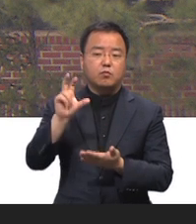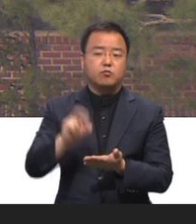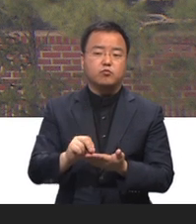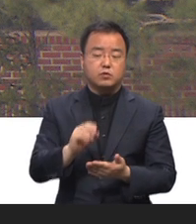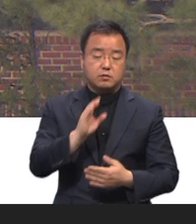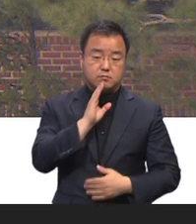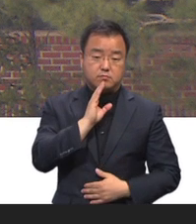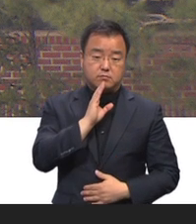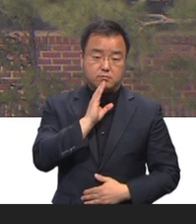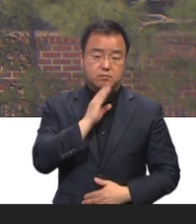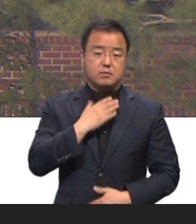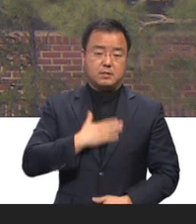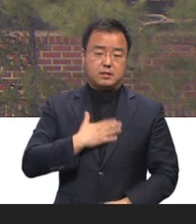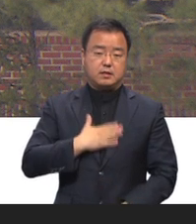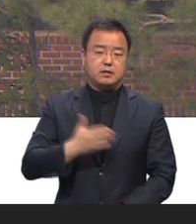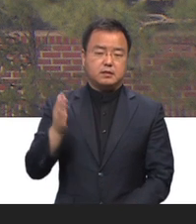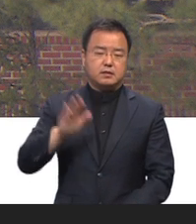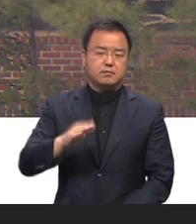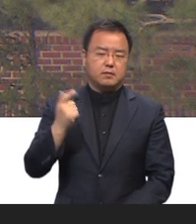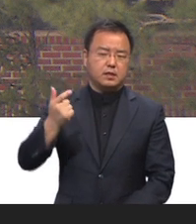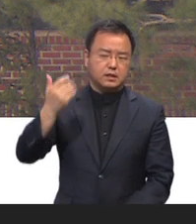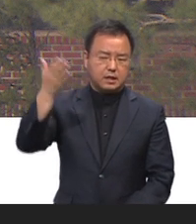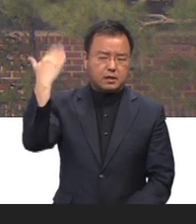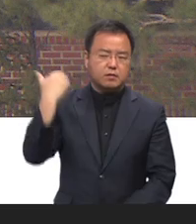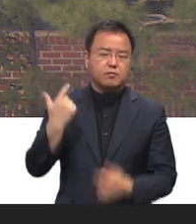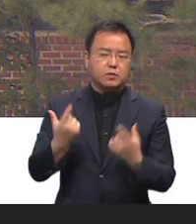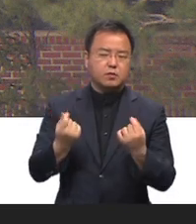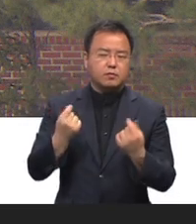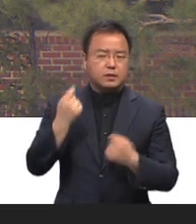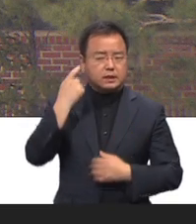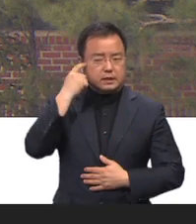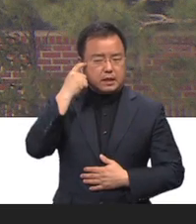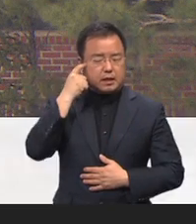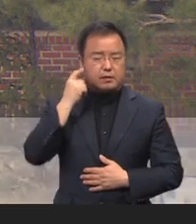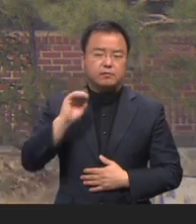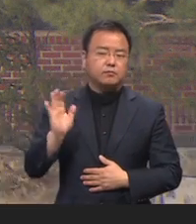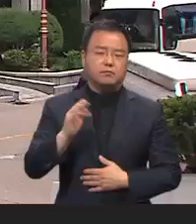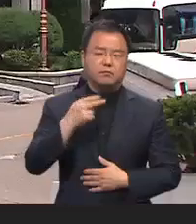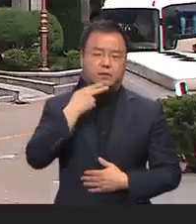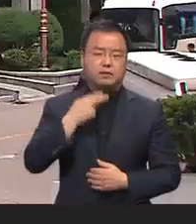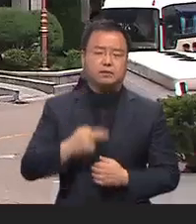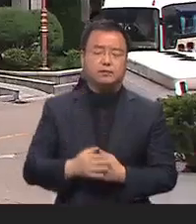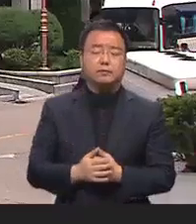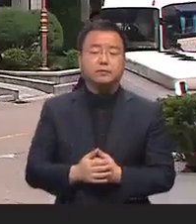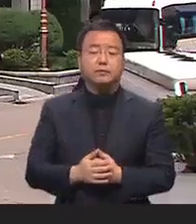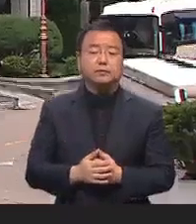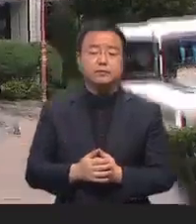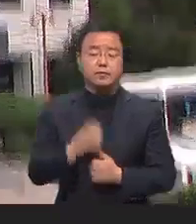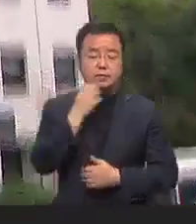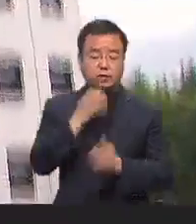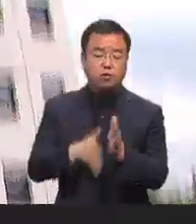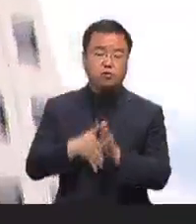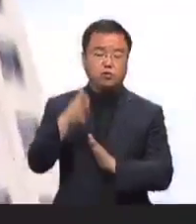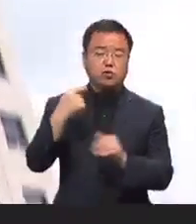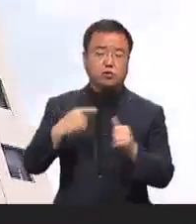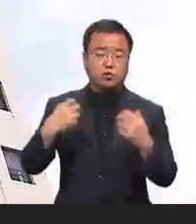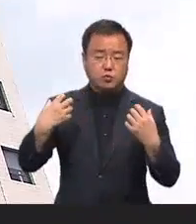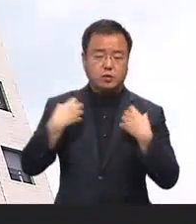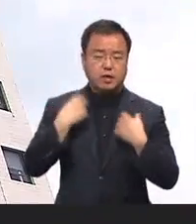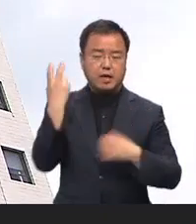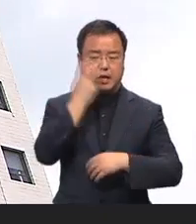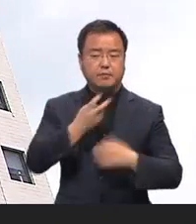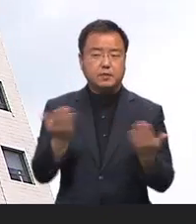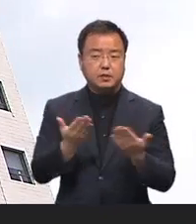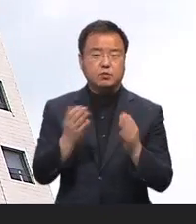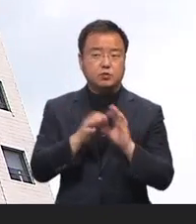텐데 뭔가 열심히 일하고 그 당시 든지 부름 중식 개 업체가 없이 그 경험을 서울시교육청은 감사를 통해 관련